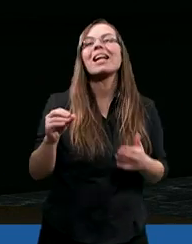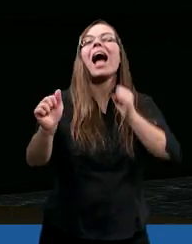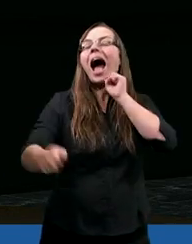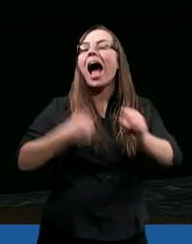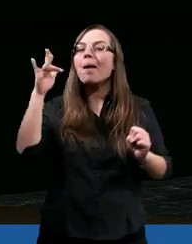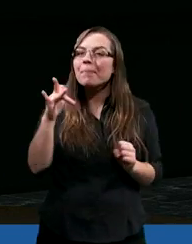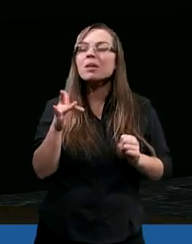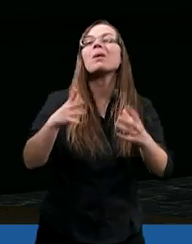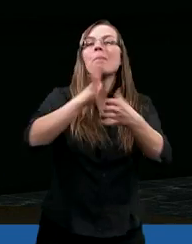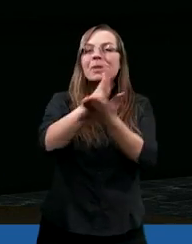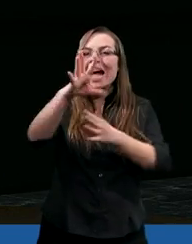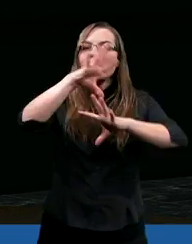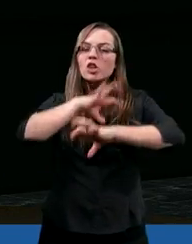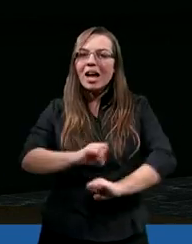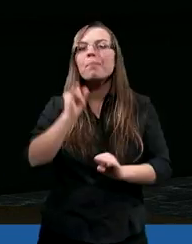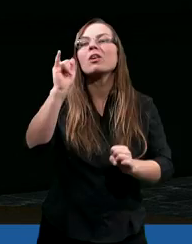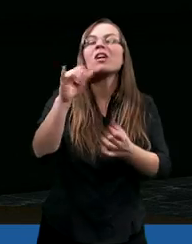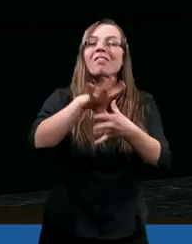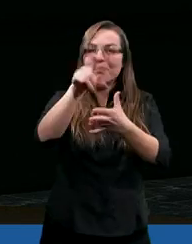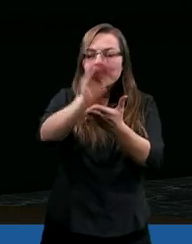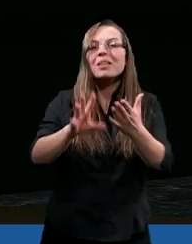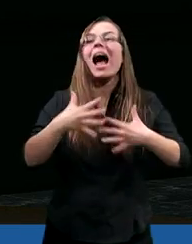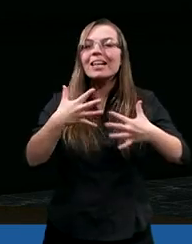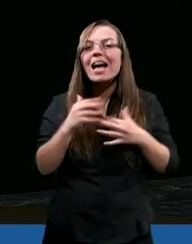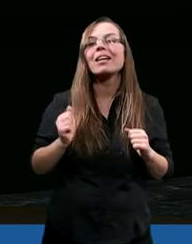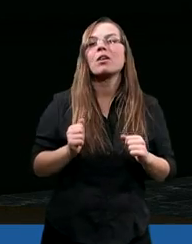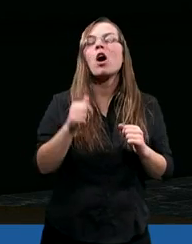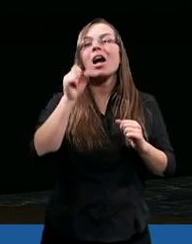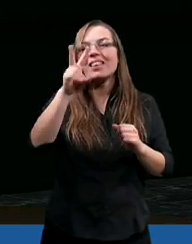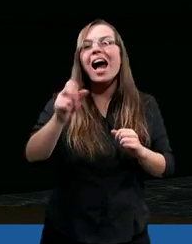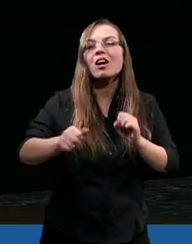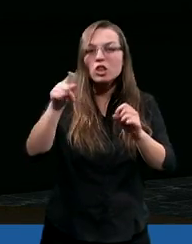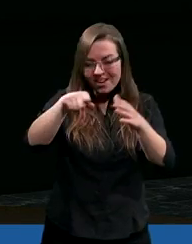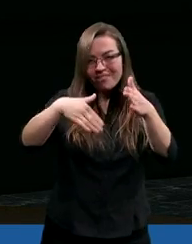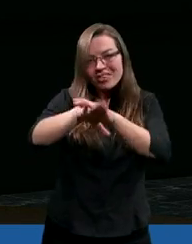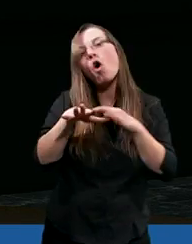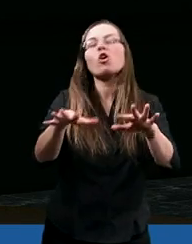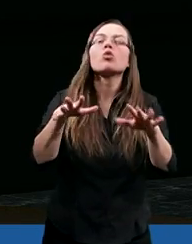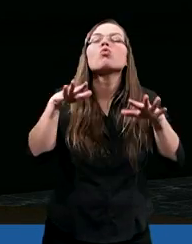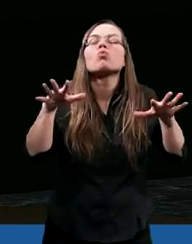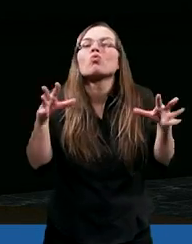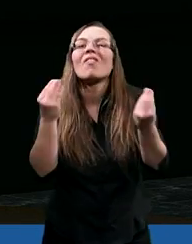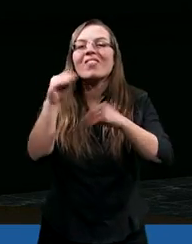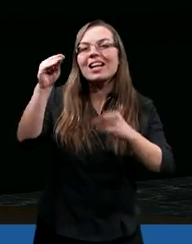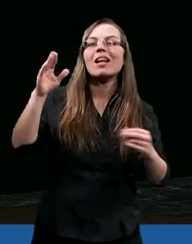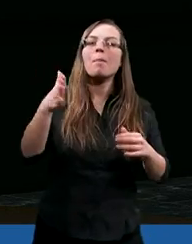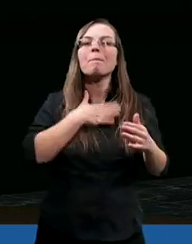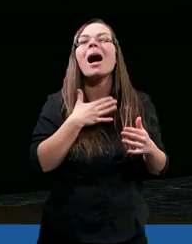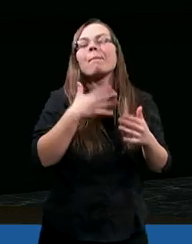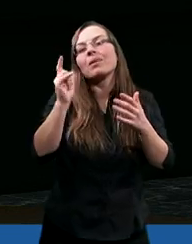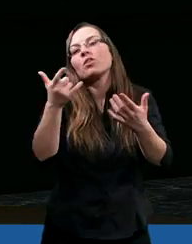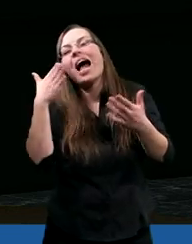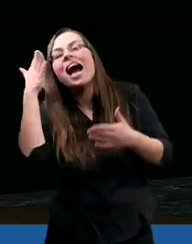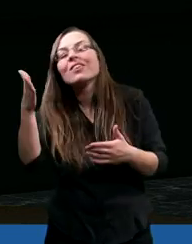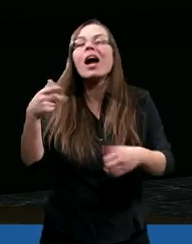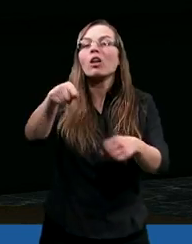Abyśmy przez cierpliwość i pociechem z Pism nadzieje mieli. Także wychodzi to dużo więcej. I mamy mieć przez to nadzieję,